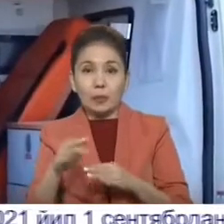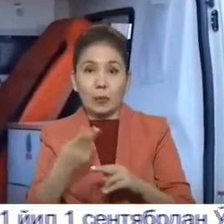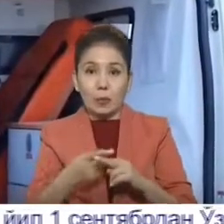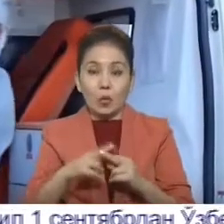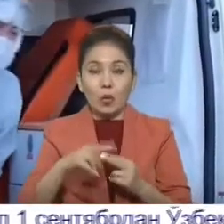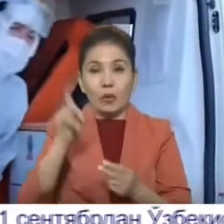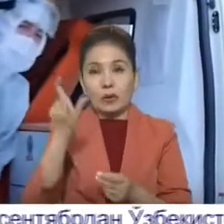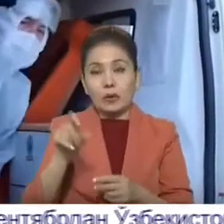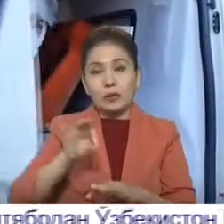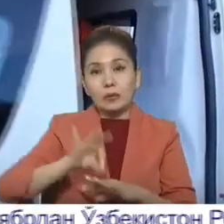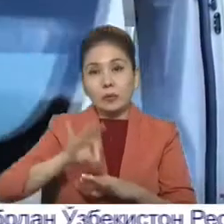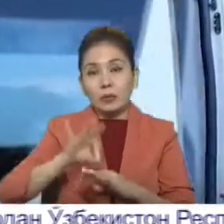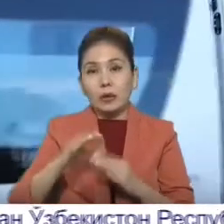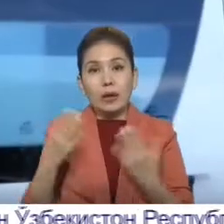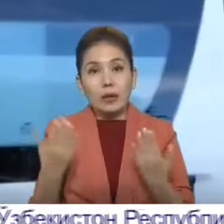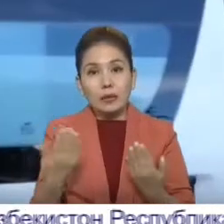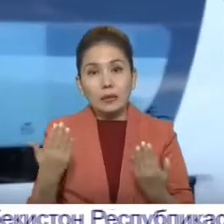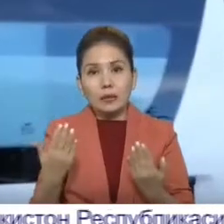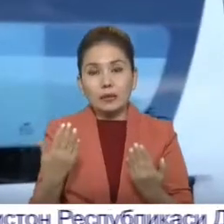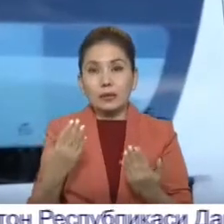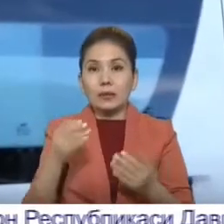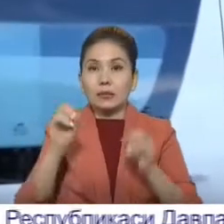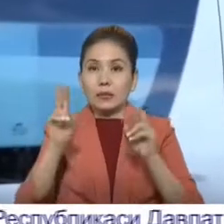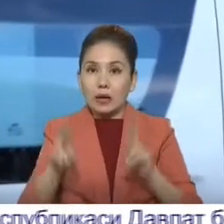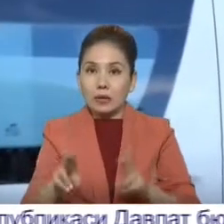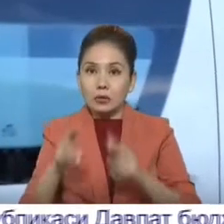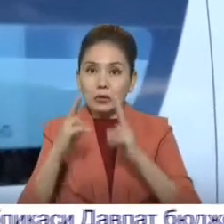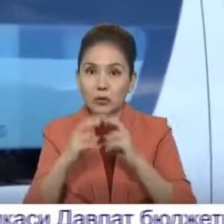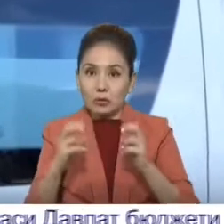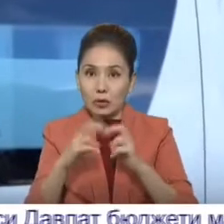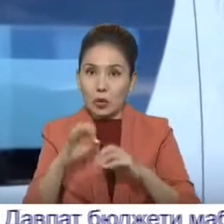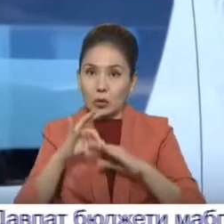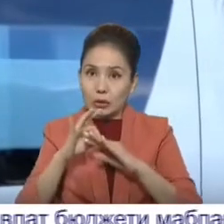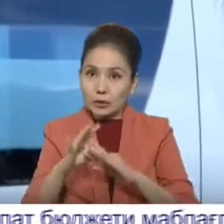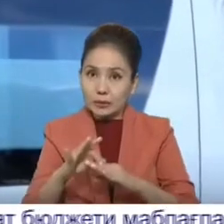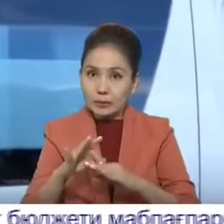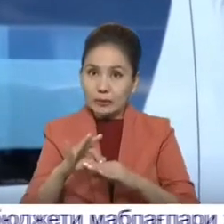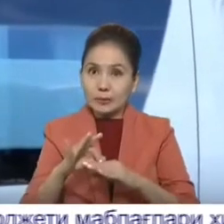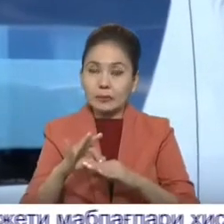gumonlangan bemor bo'ldi. Ular borib, maxsus tekshiruvlarni o'tkazib, o'zi